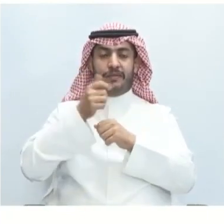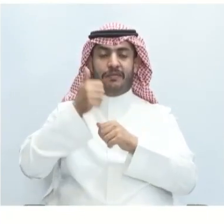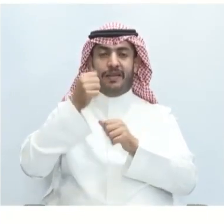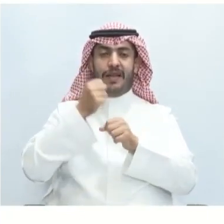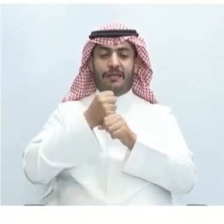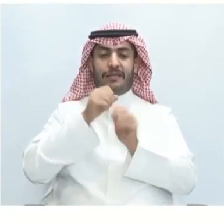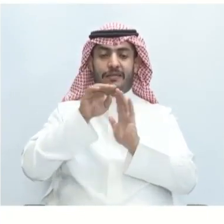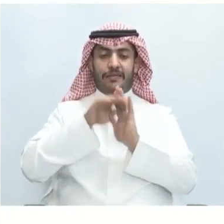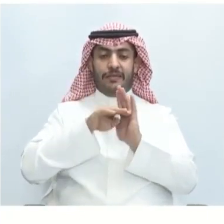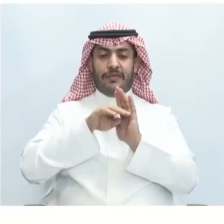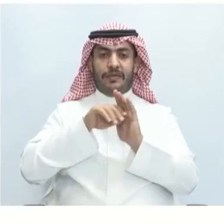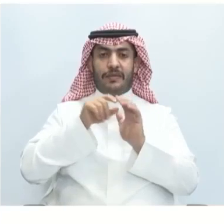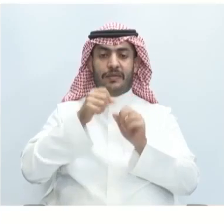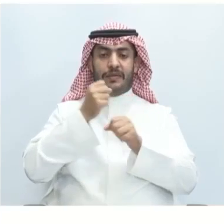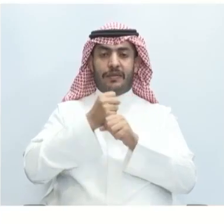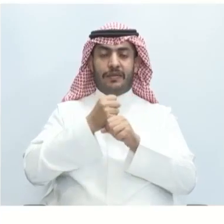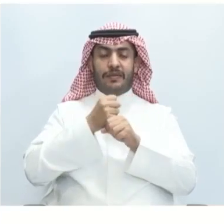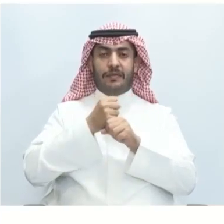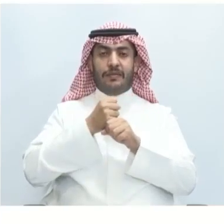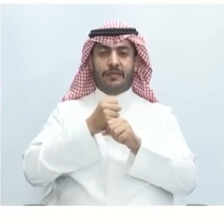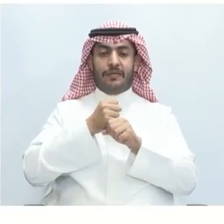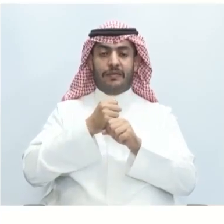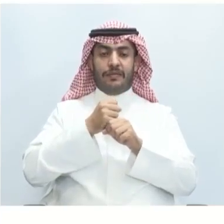ستعمل عليها اذا ستعمل